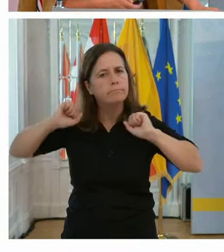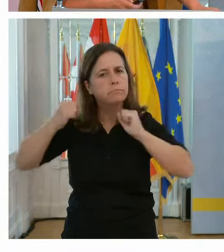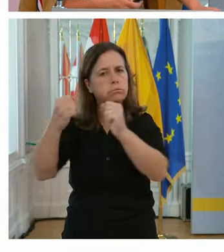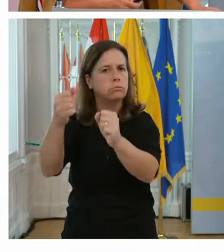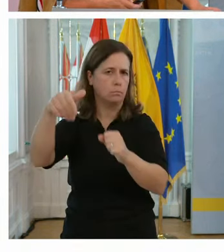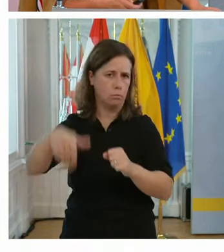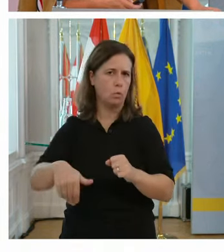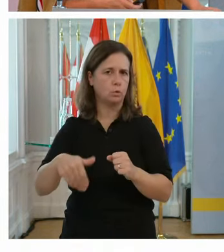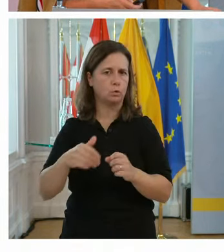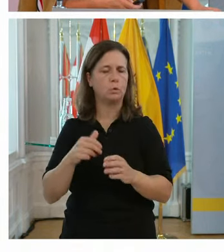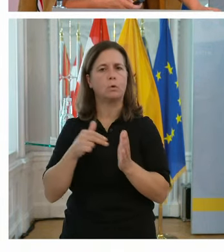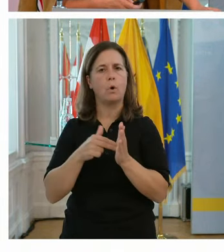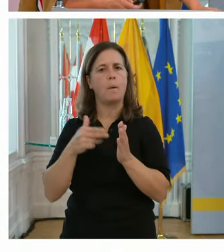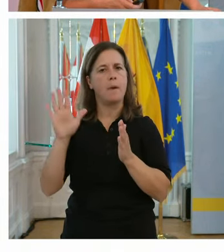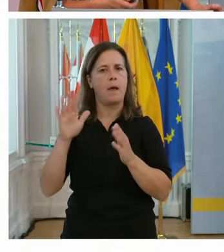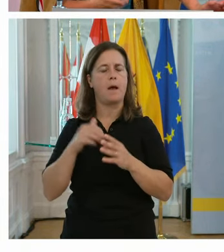muss.